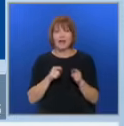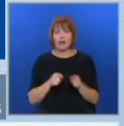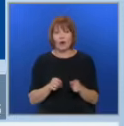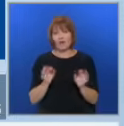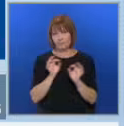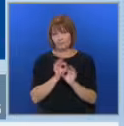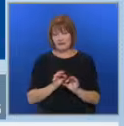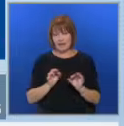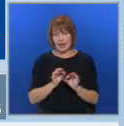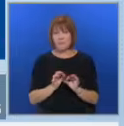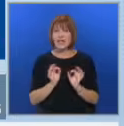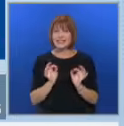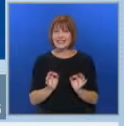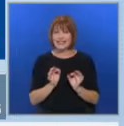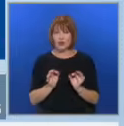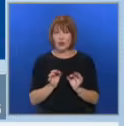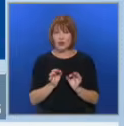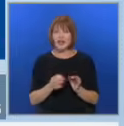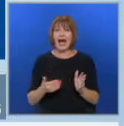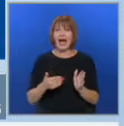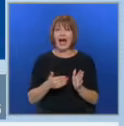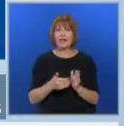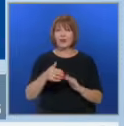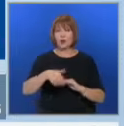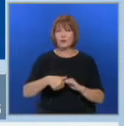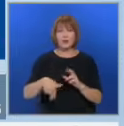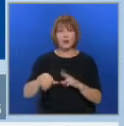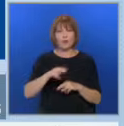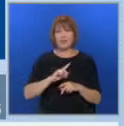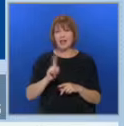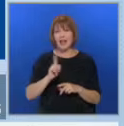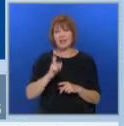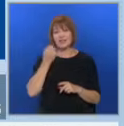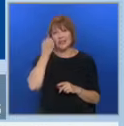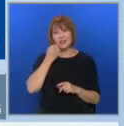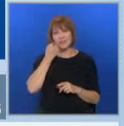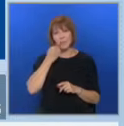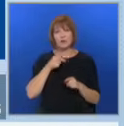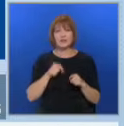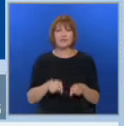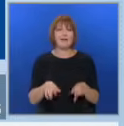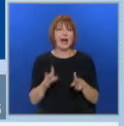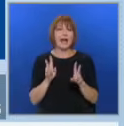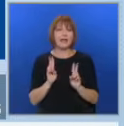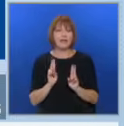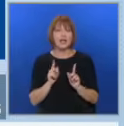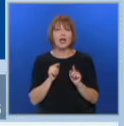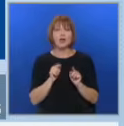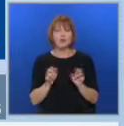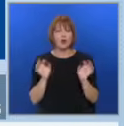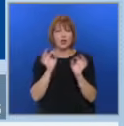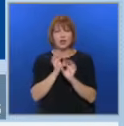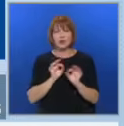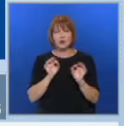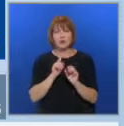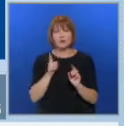няма. Със сигурност актът на антикорупционната комисия не може да служи като основание за подобно решение, тъй като той изобщо не